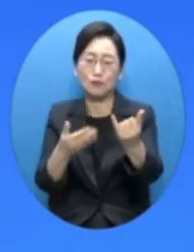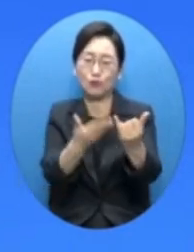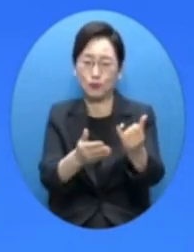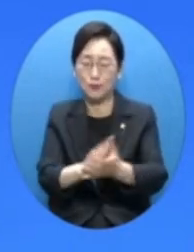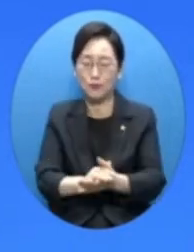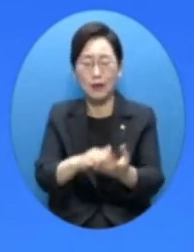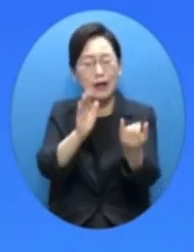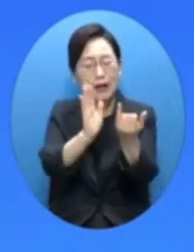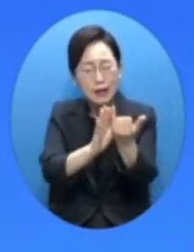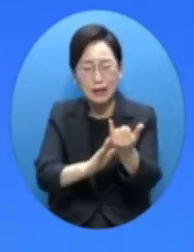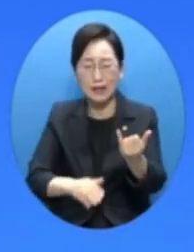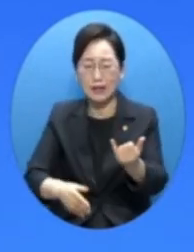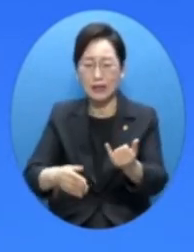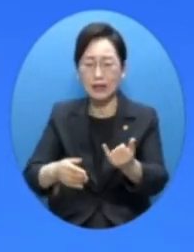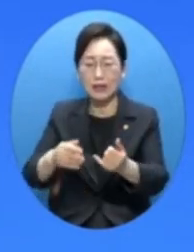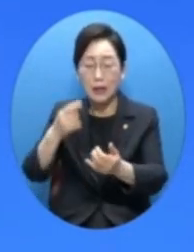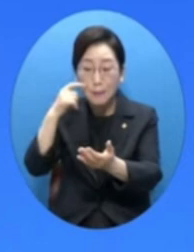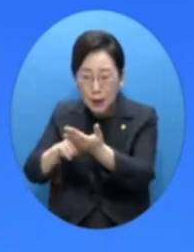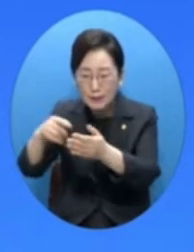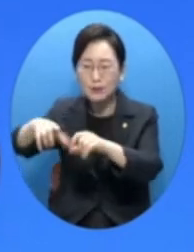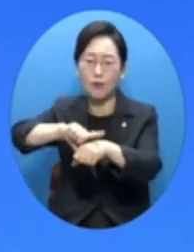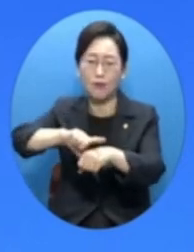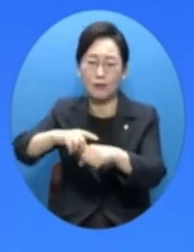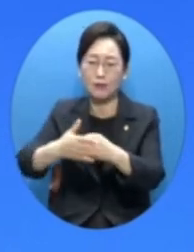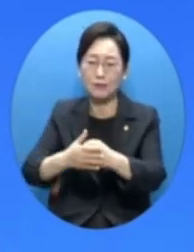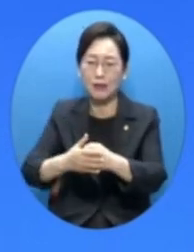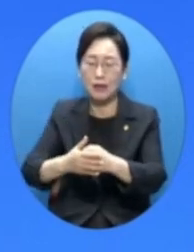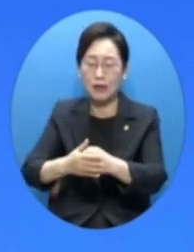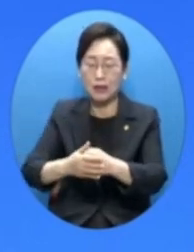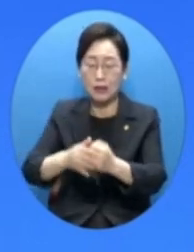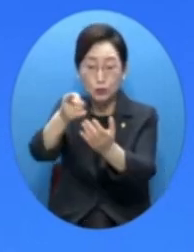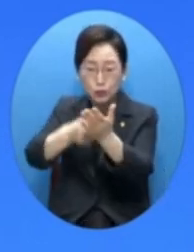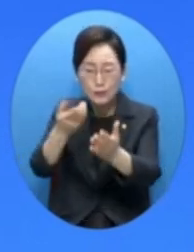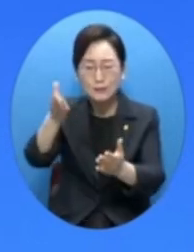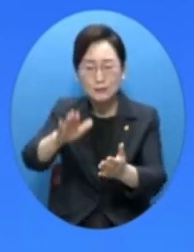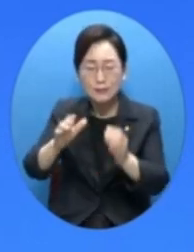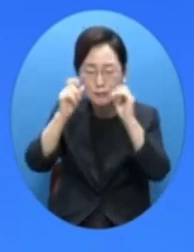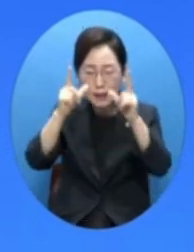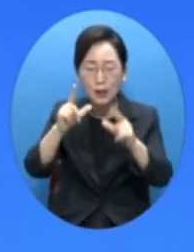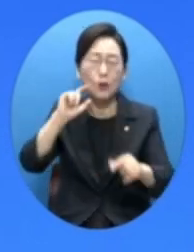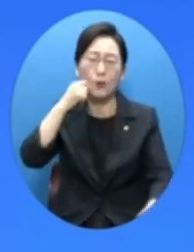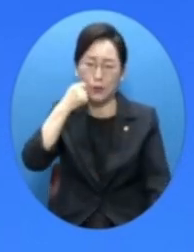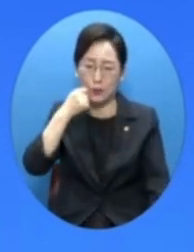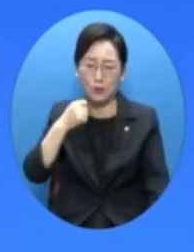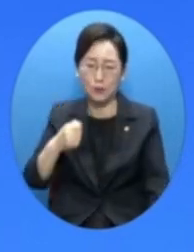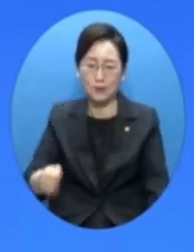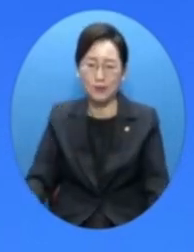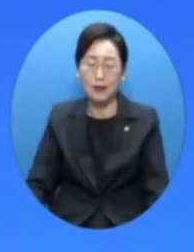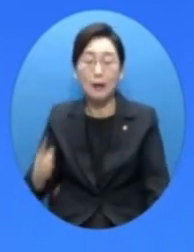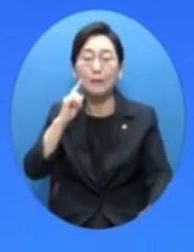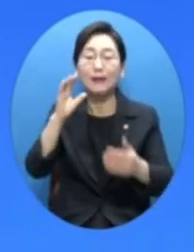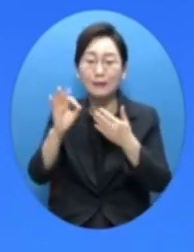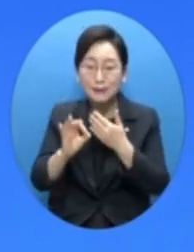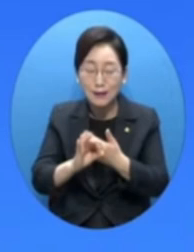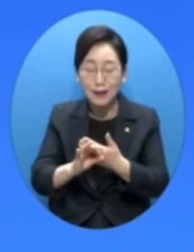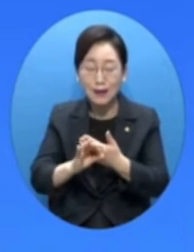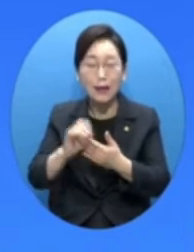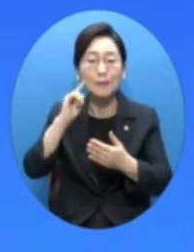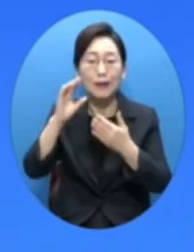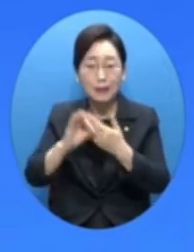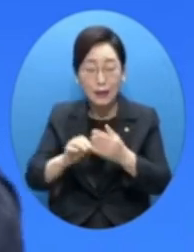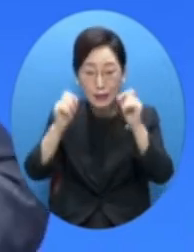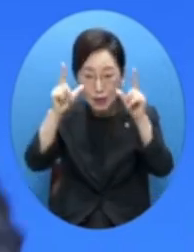너무 늦게 발견돼가지고 전혀 깨어날 가능성이 없습니다. 만에 하나 혹 깨어난다